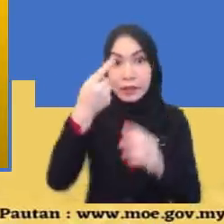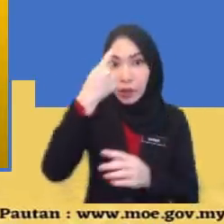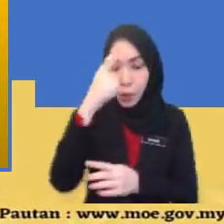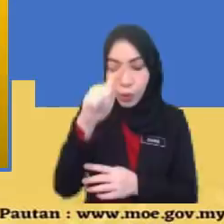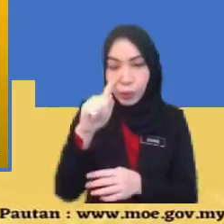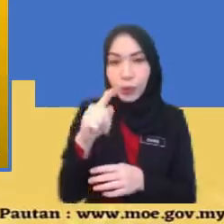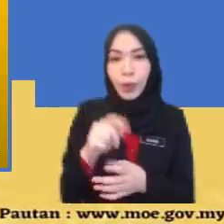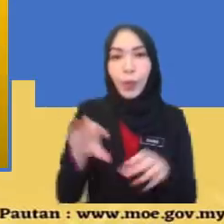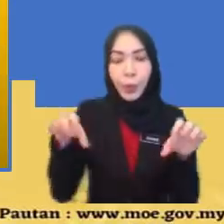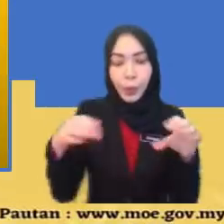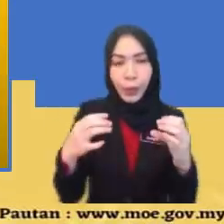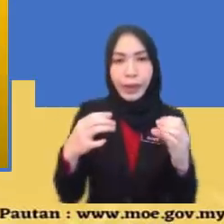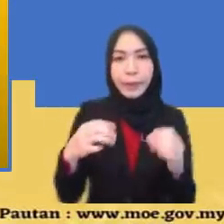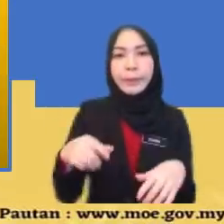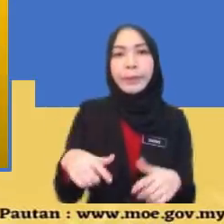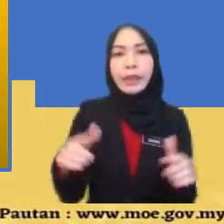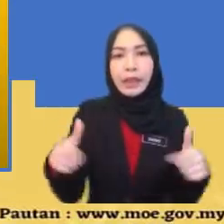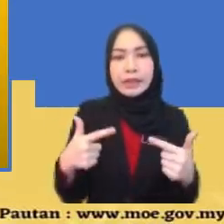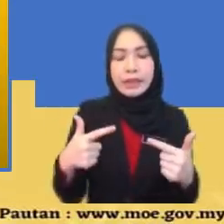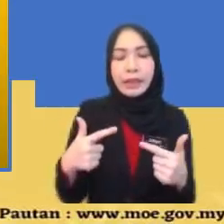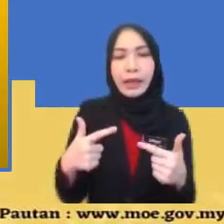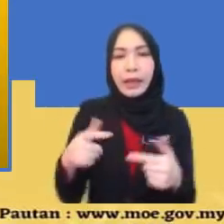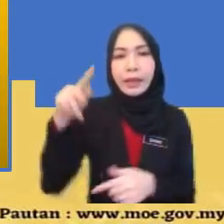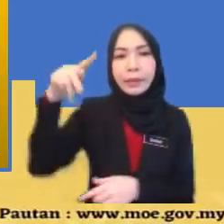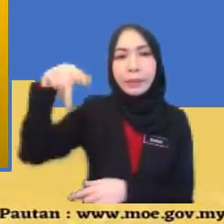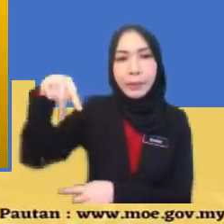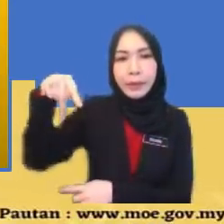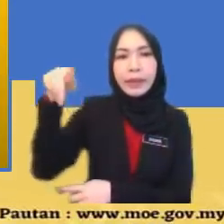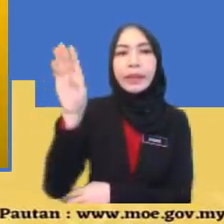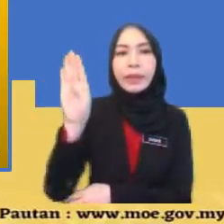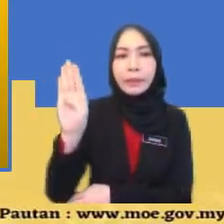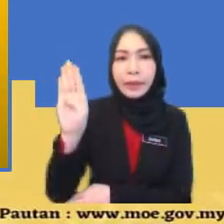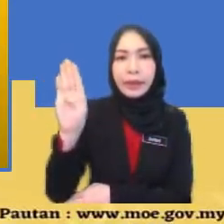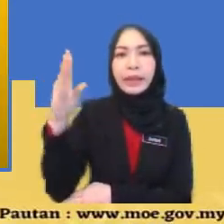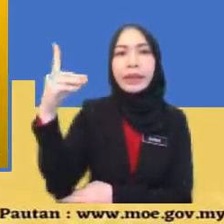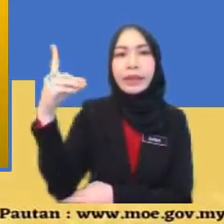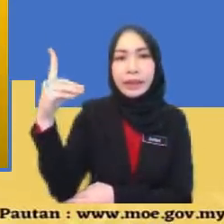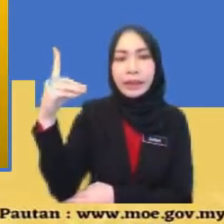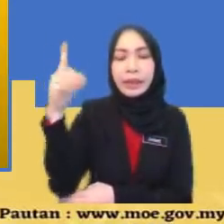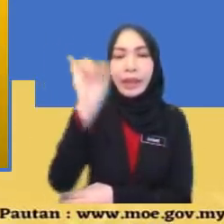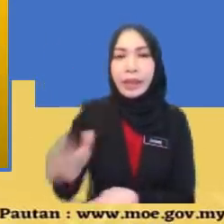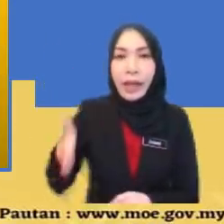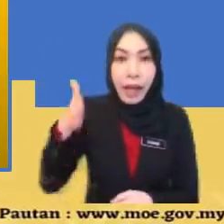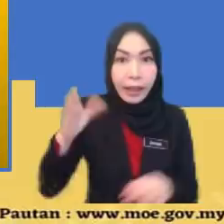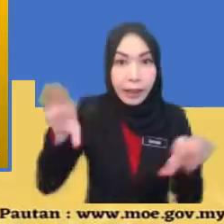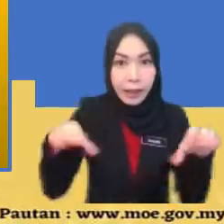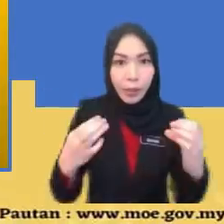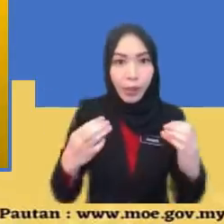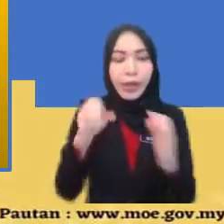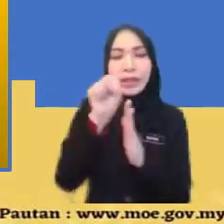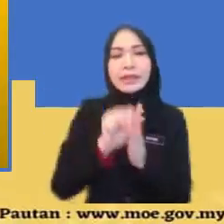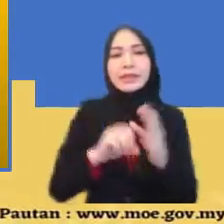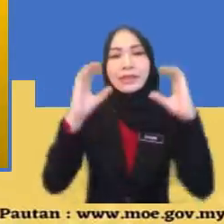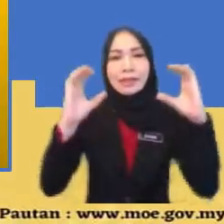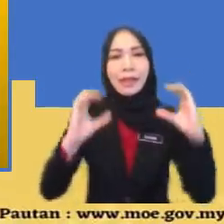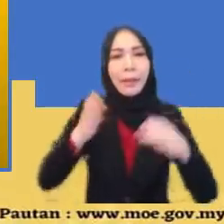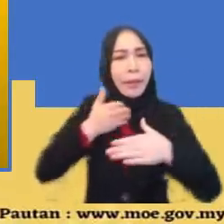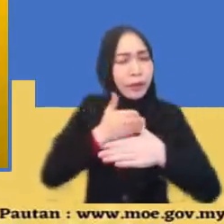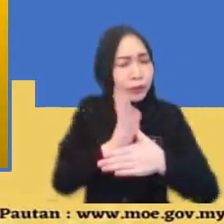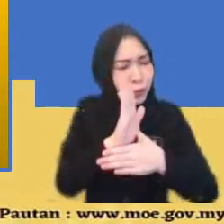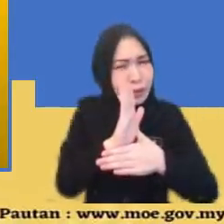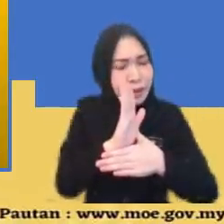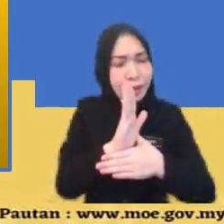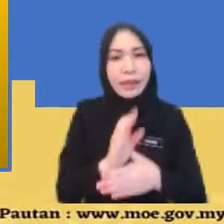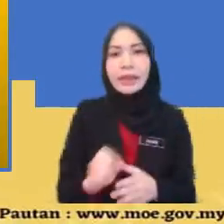pelaksanaan pentaksiran bilik darjah ataupun PBD yang akan dilaksanakan secara berterusan sepanjang proses